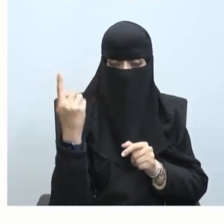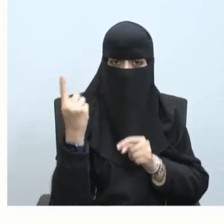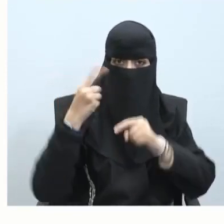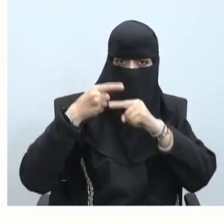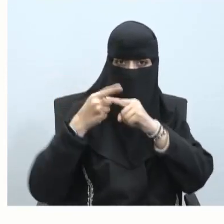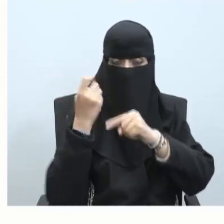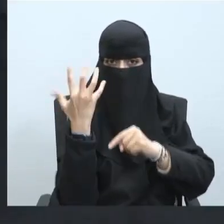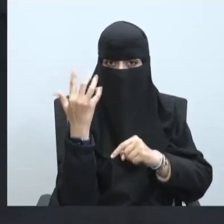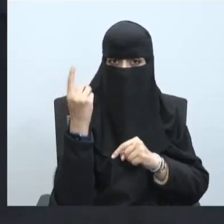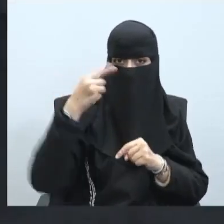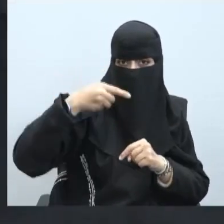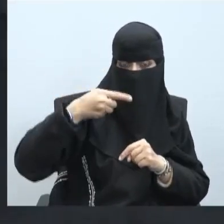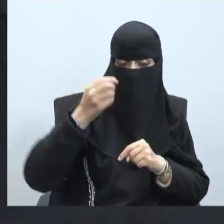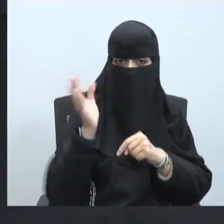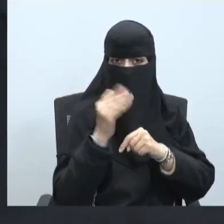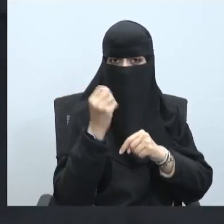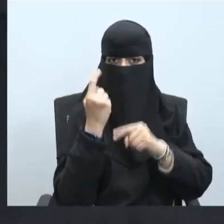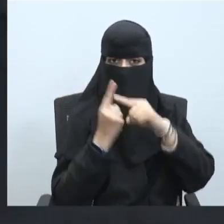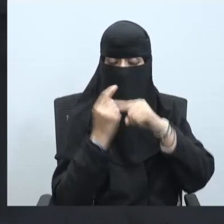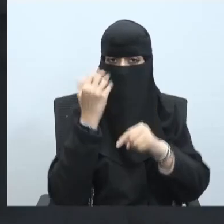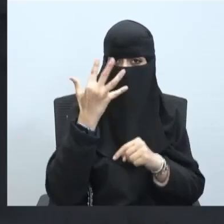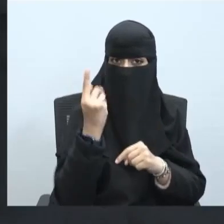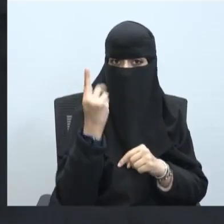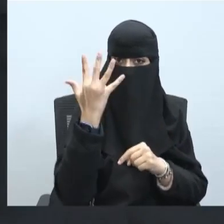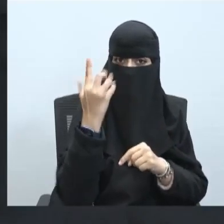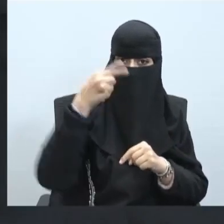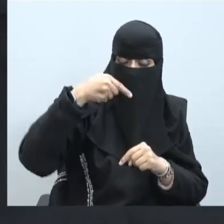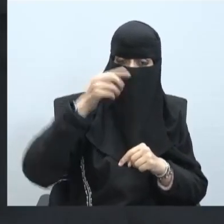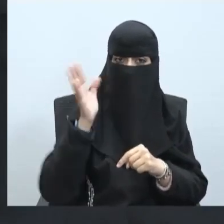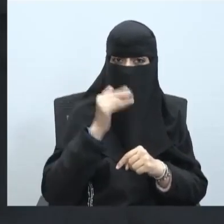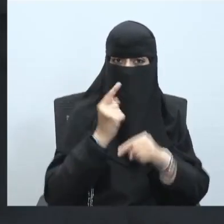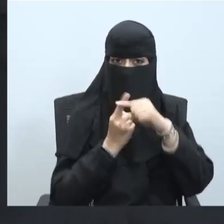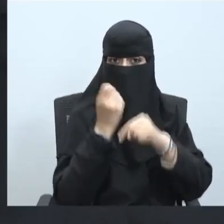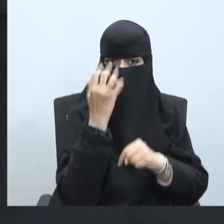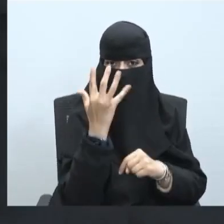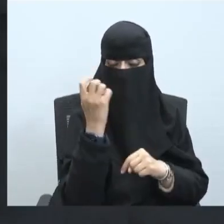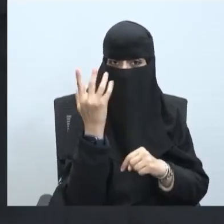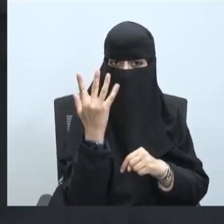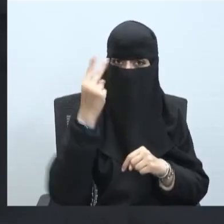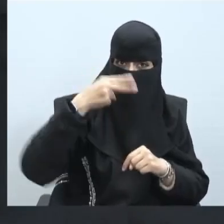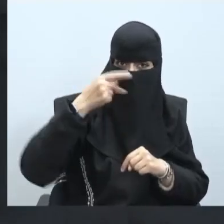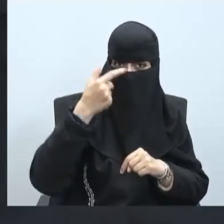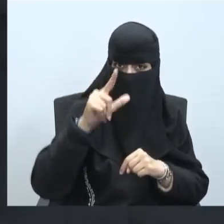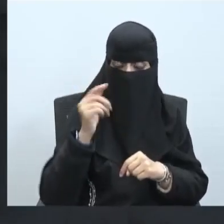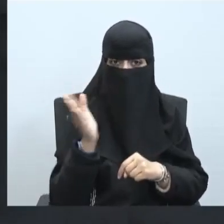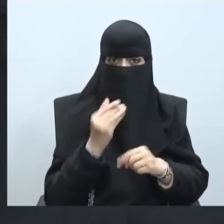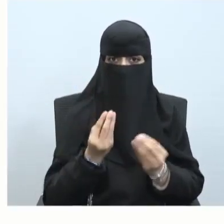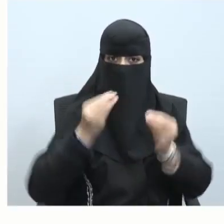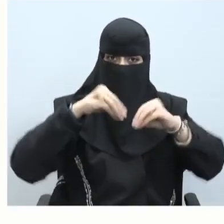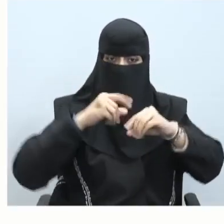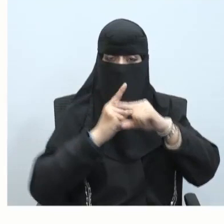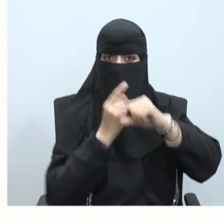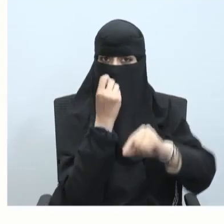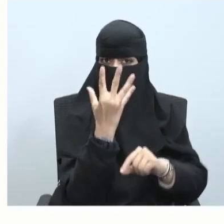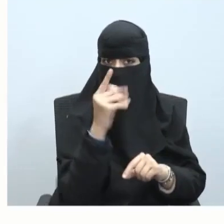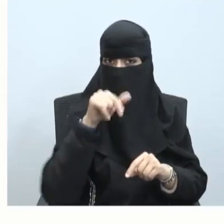العشرون اقفز خمسه كم ستكون خمسه وعشرون بارك الله فيكم اذا